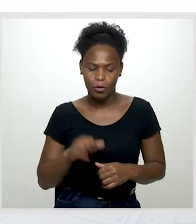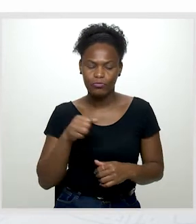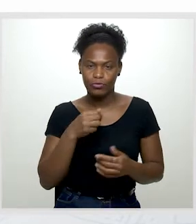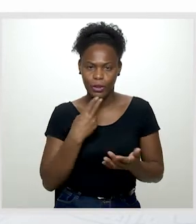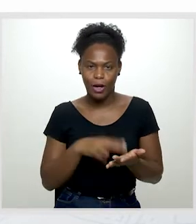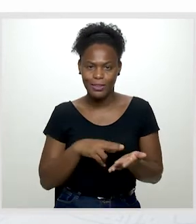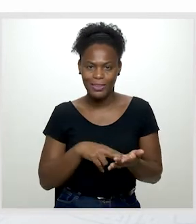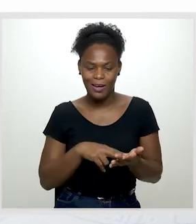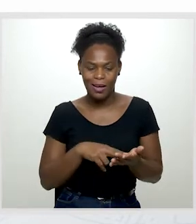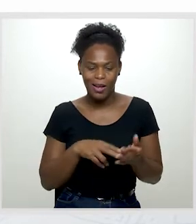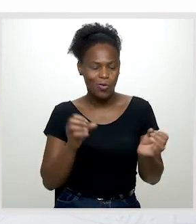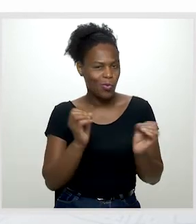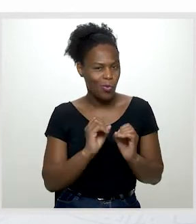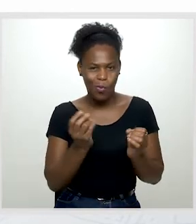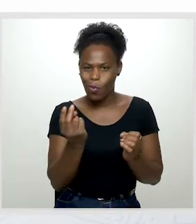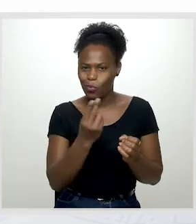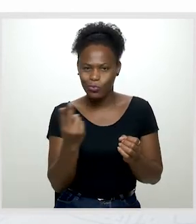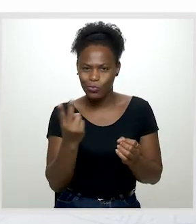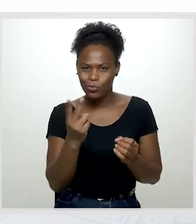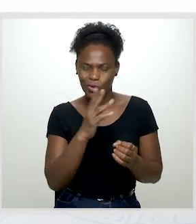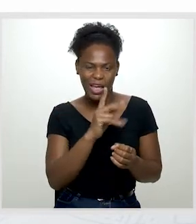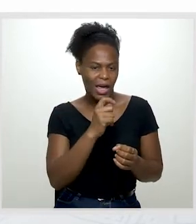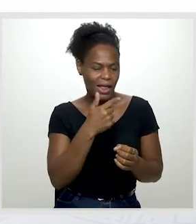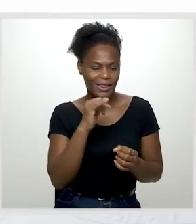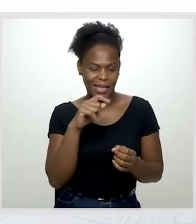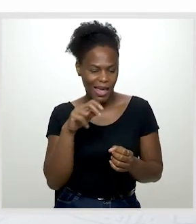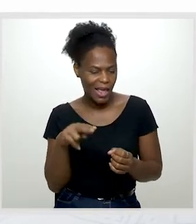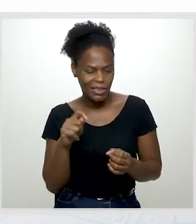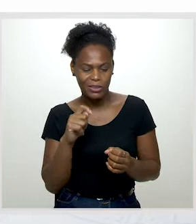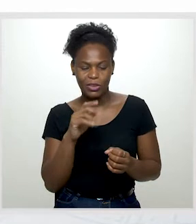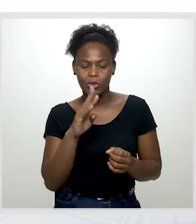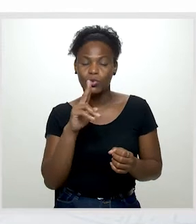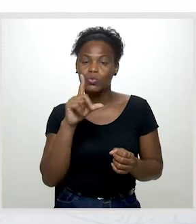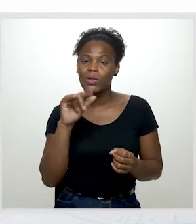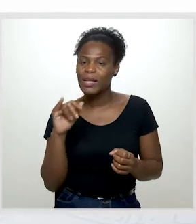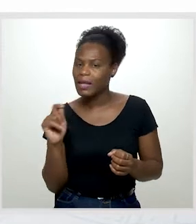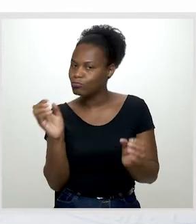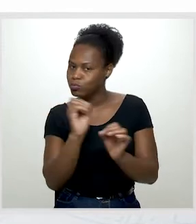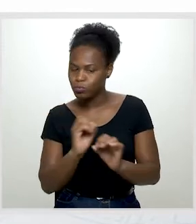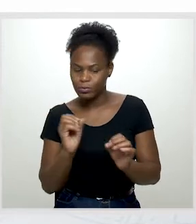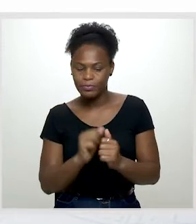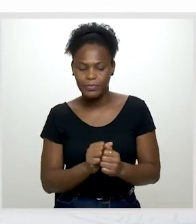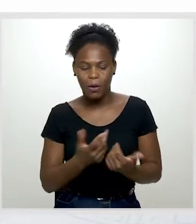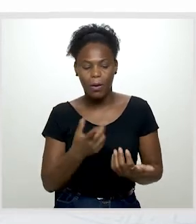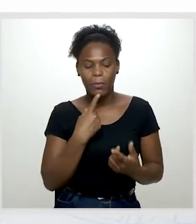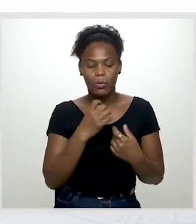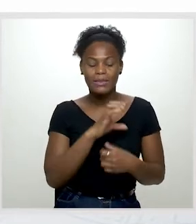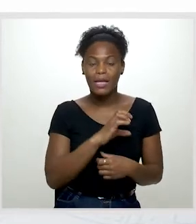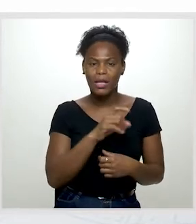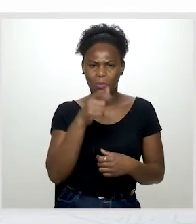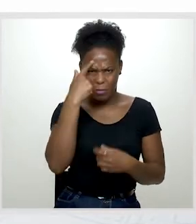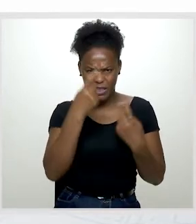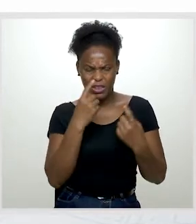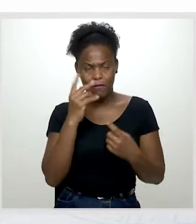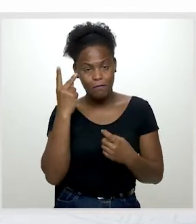Tu as raison. Ni Étienne, ni Julie. Alors, question C. Est-ce que vous pensez que